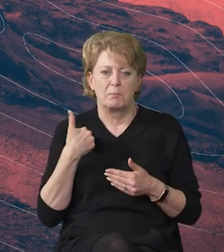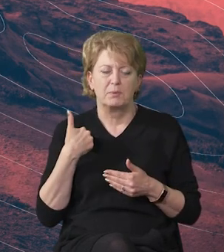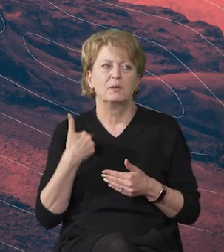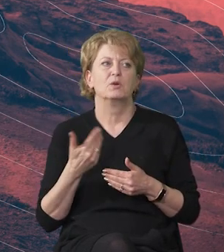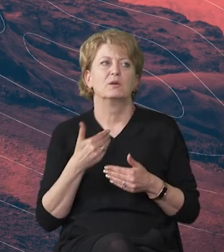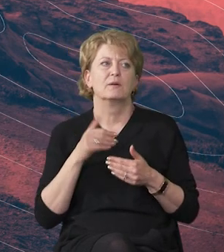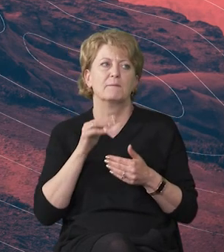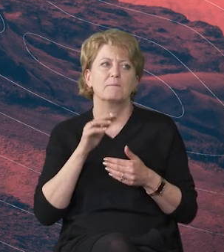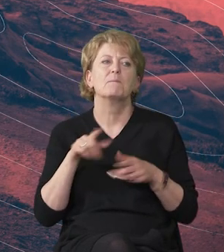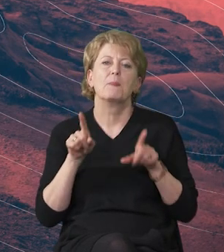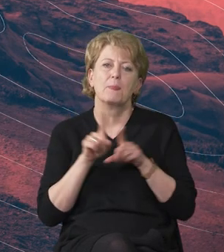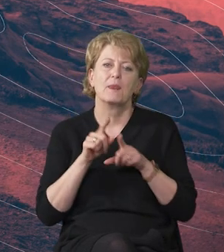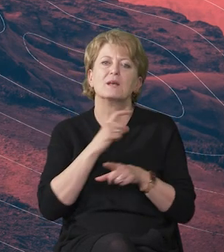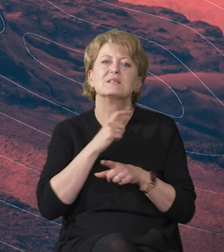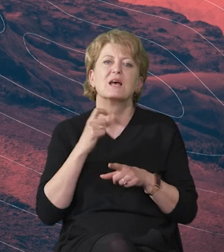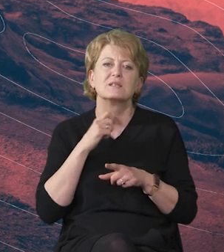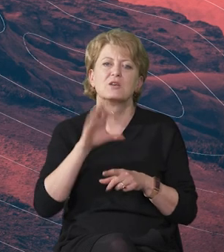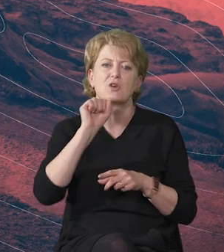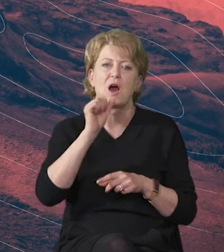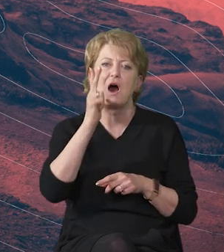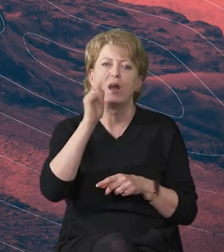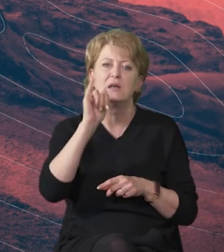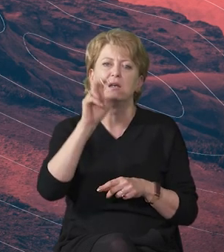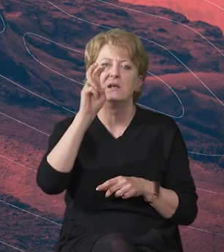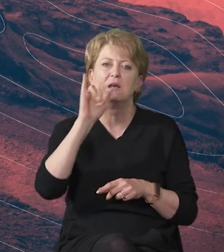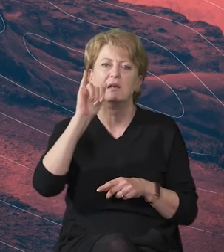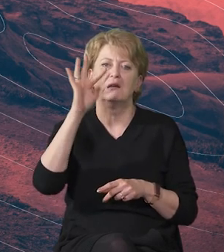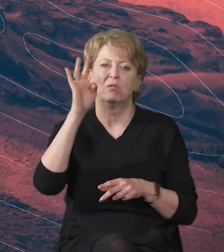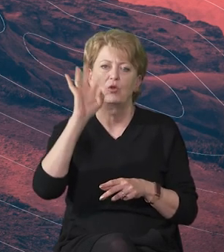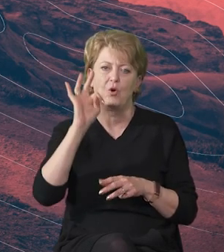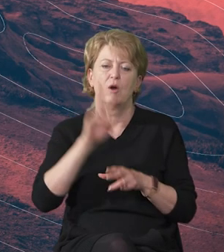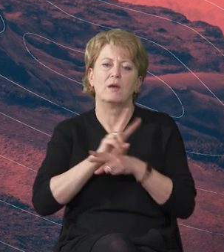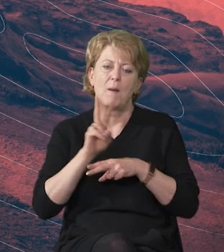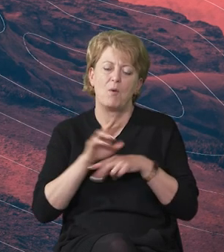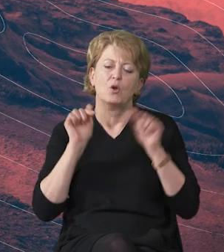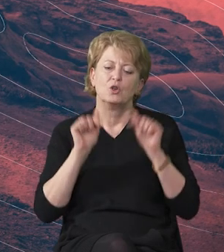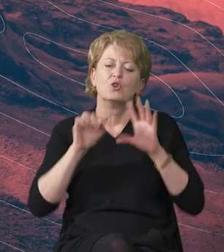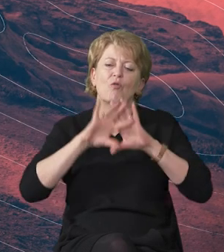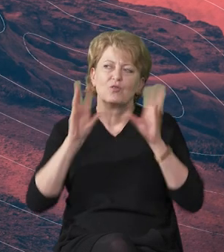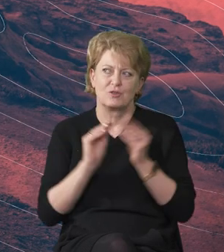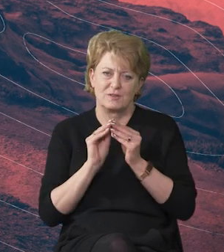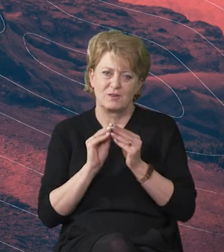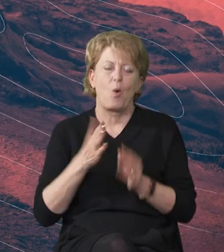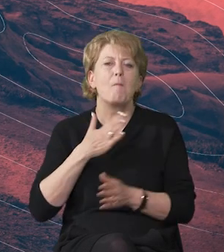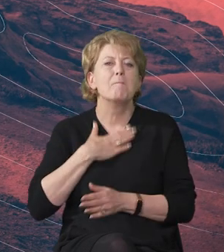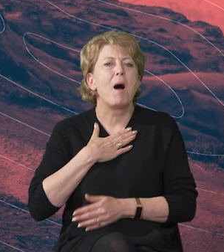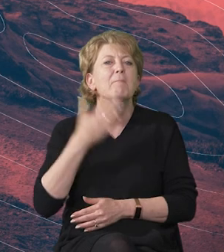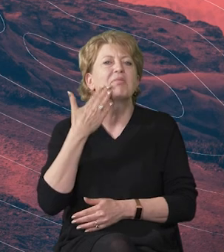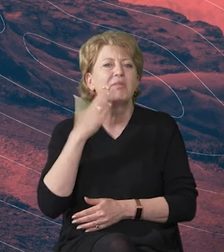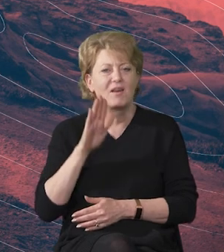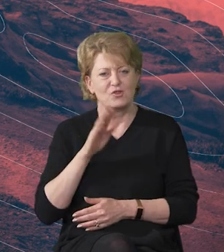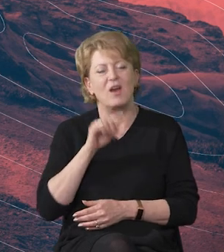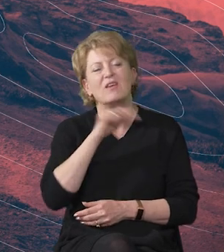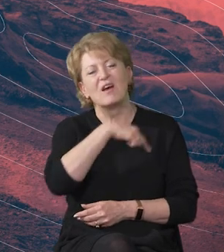rodzinnym Konstancinie, również cesarz Akihito, cesarz Japonii. I to tyle. Mam nadzieję, że ten pokaz Państwu